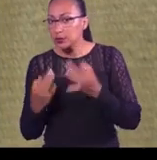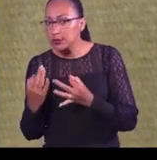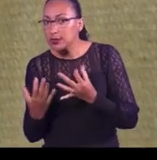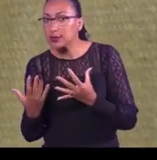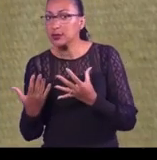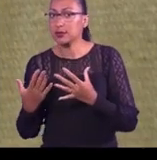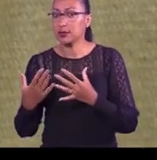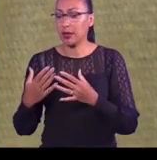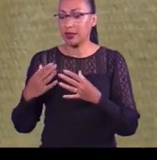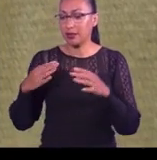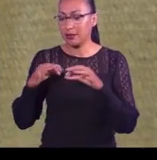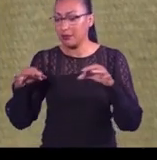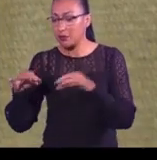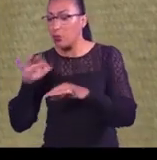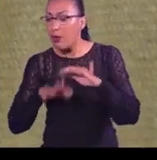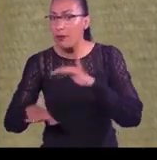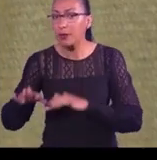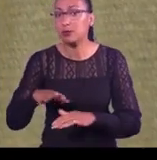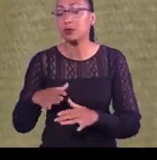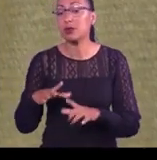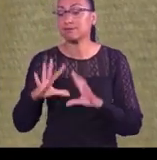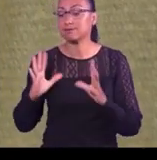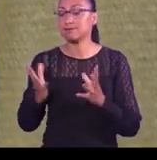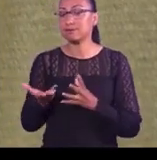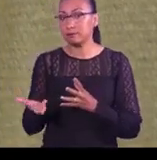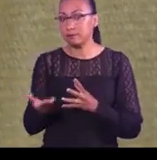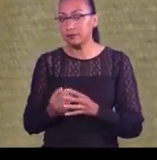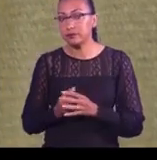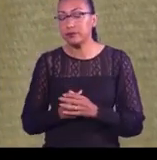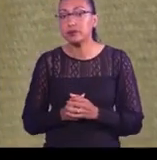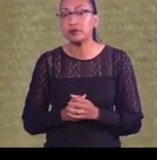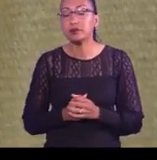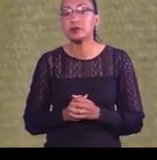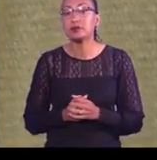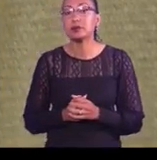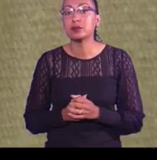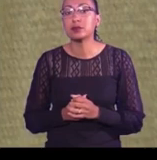l'aménagement du territoire. Est-ce qu'on peut se contenter